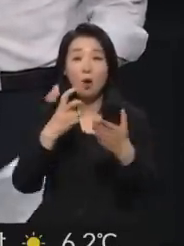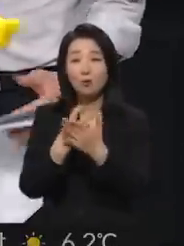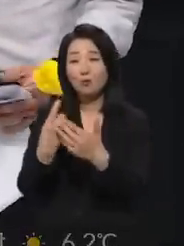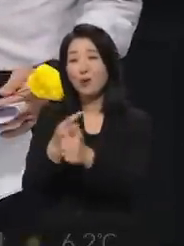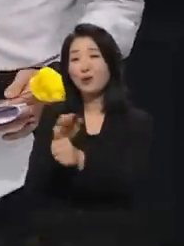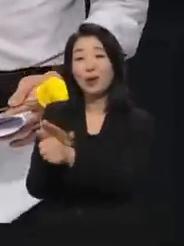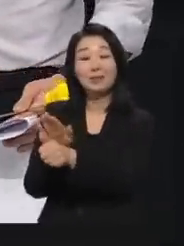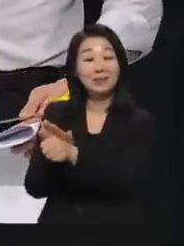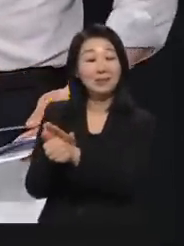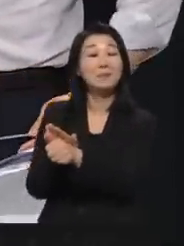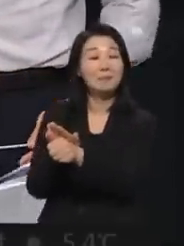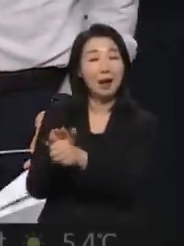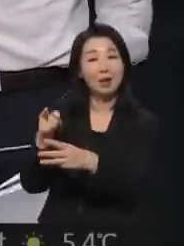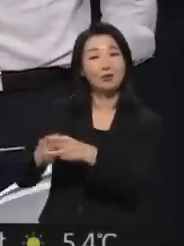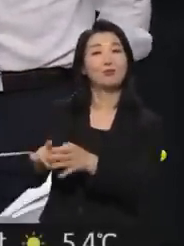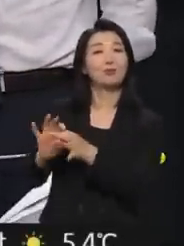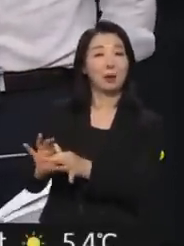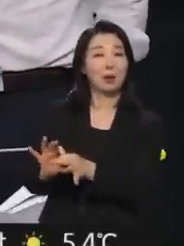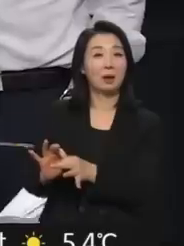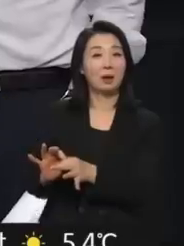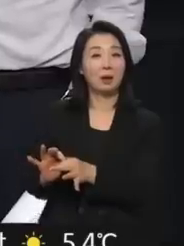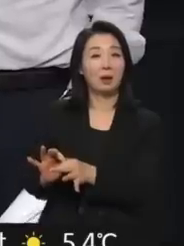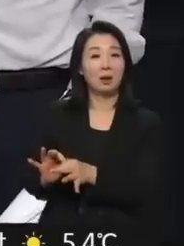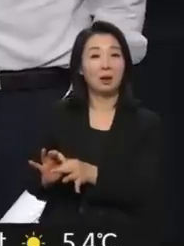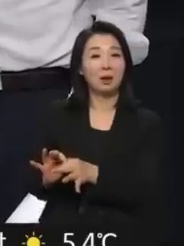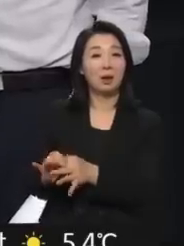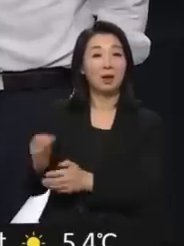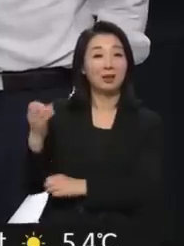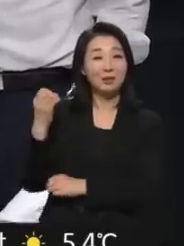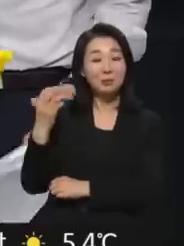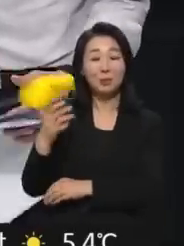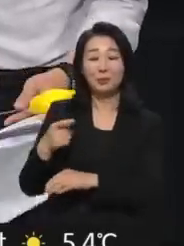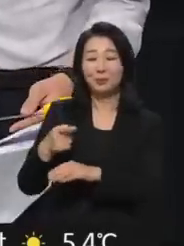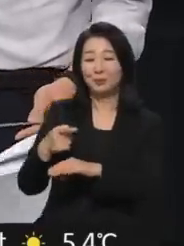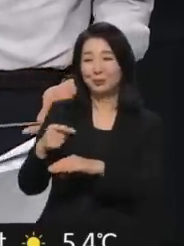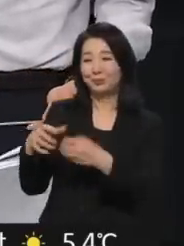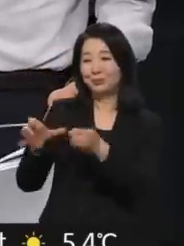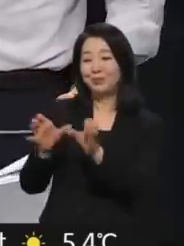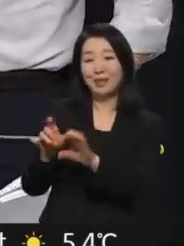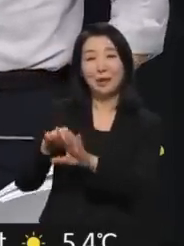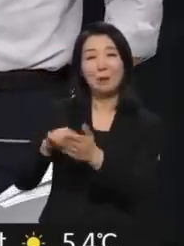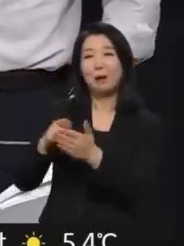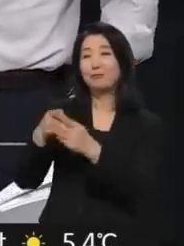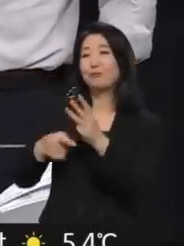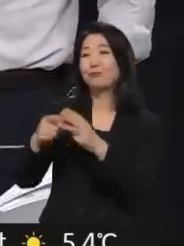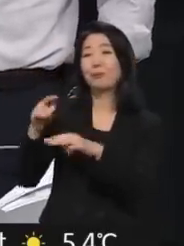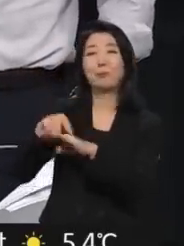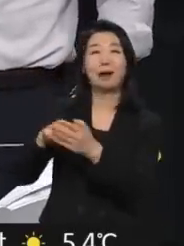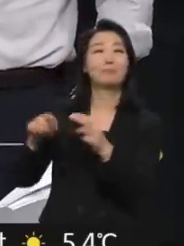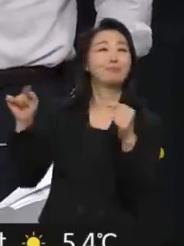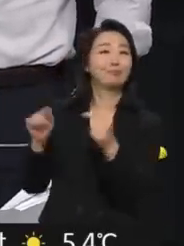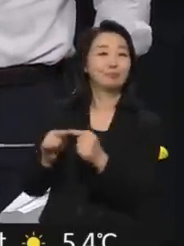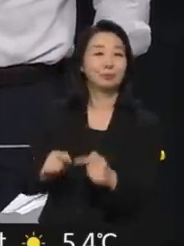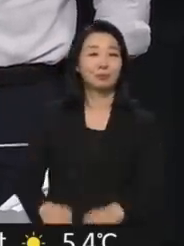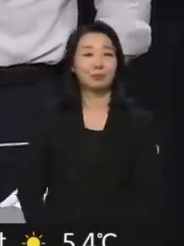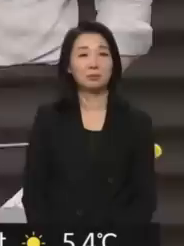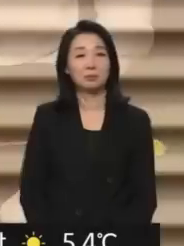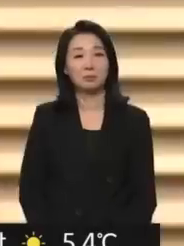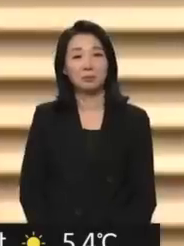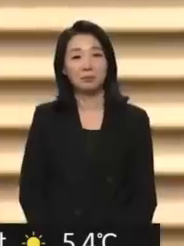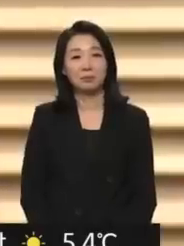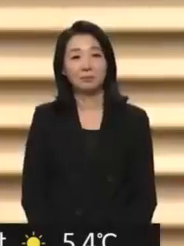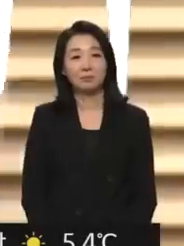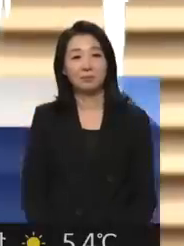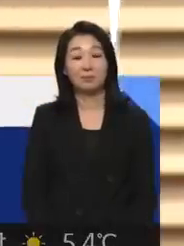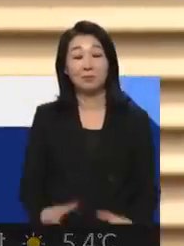지지하는 쪽은 주로 친윤계 주자들인데요. 기본적으로 당심은 윤심과 코드가 맞다고 보기 때문입니다. 우리